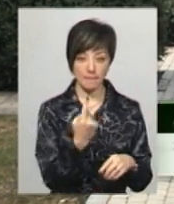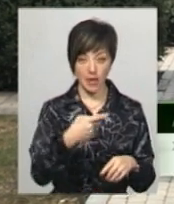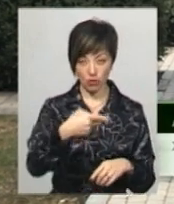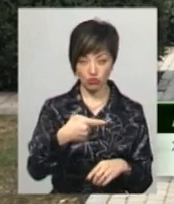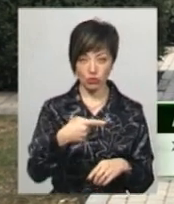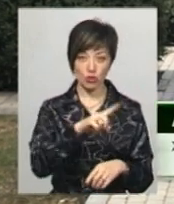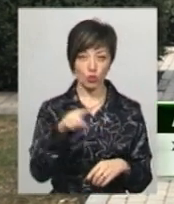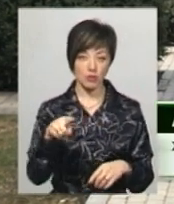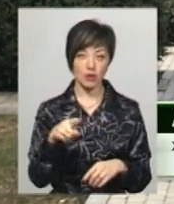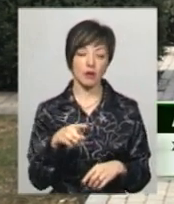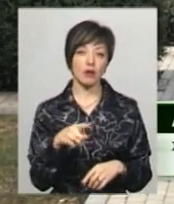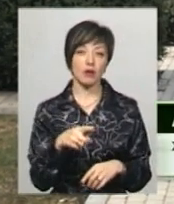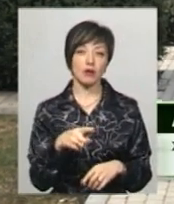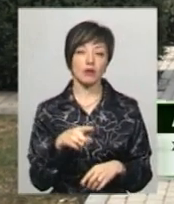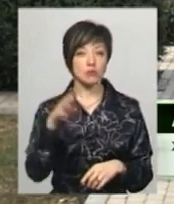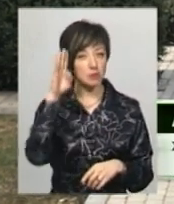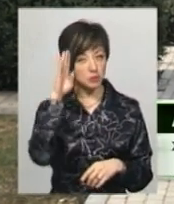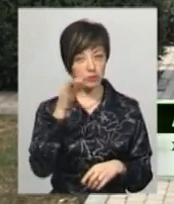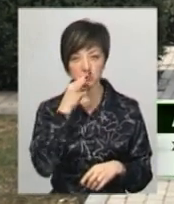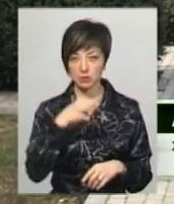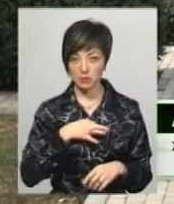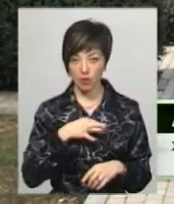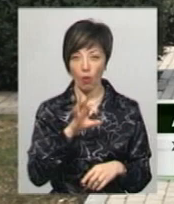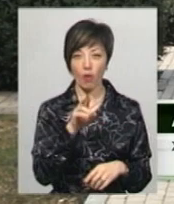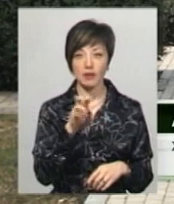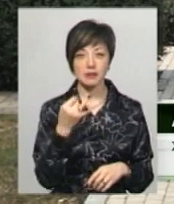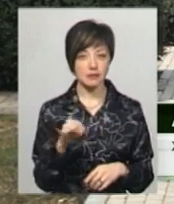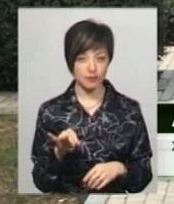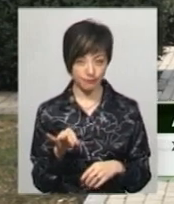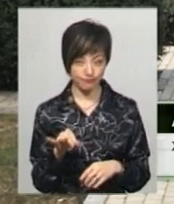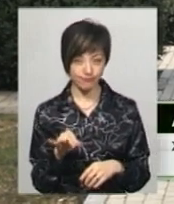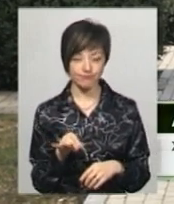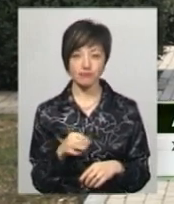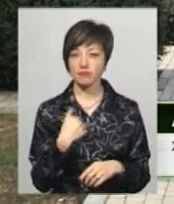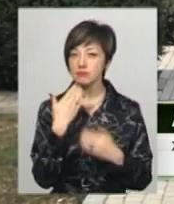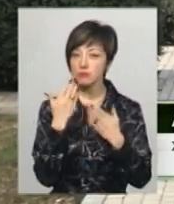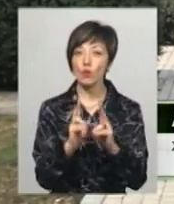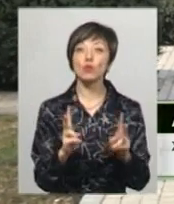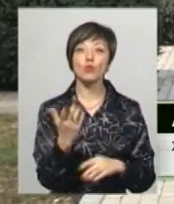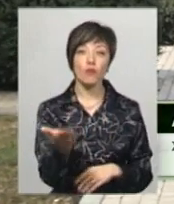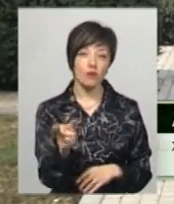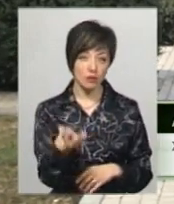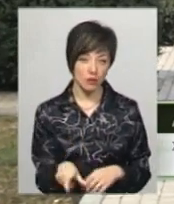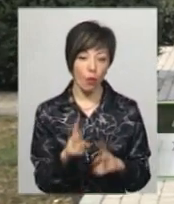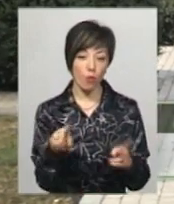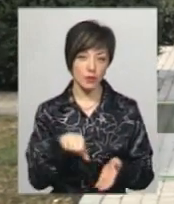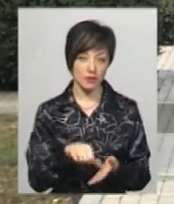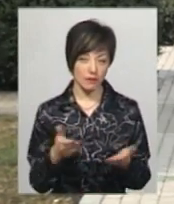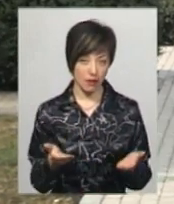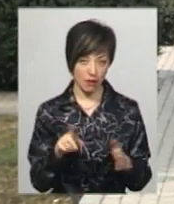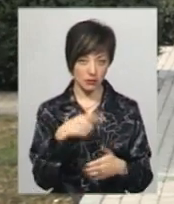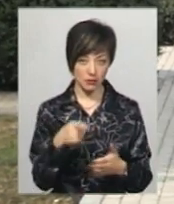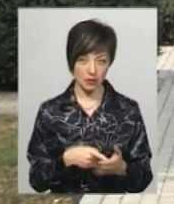номер, назвався чоловік Олексієм. Я спитала, а хто ви, кого ви